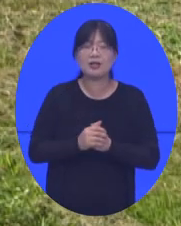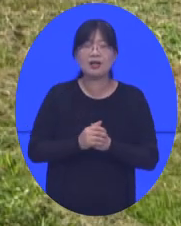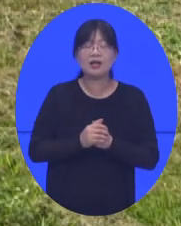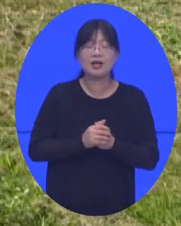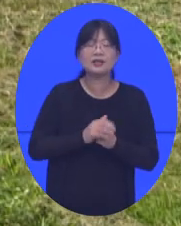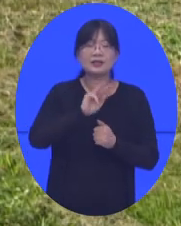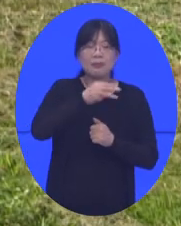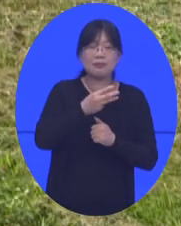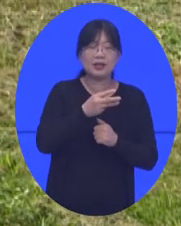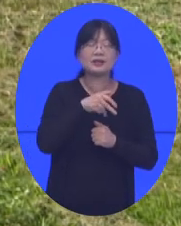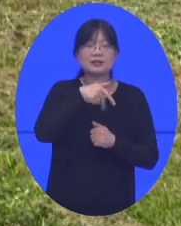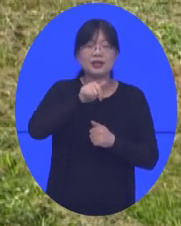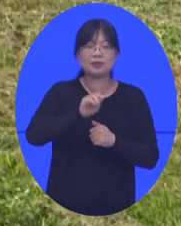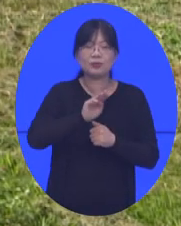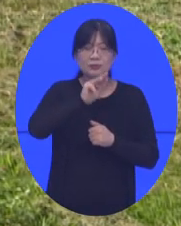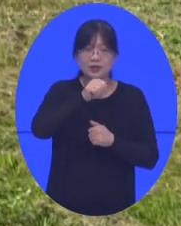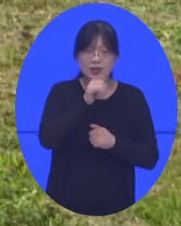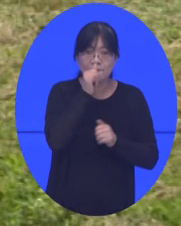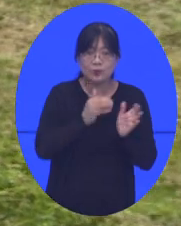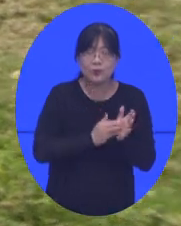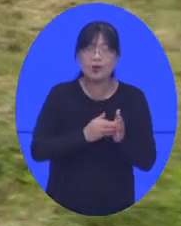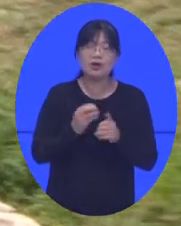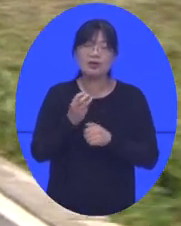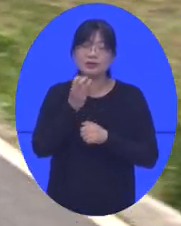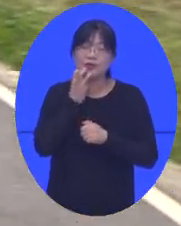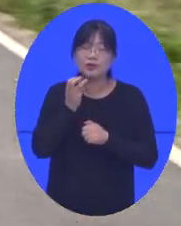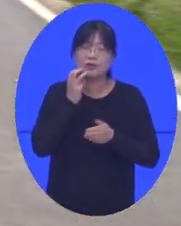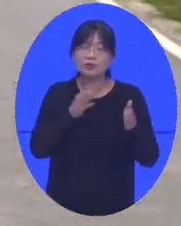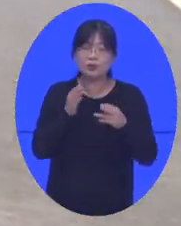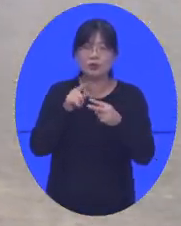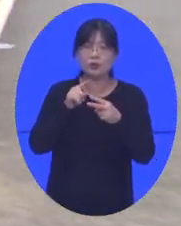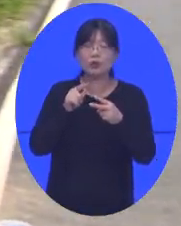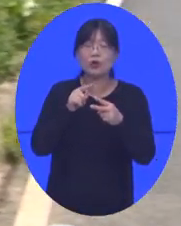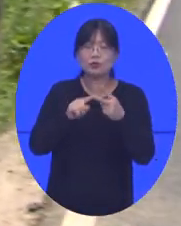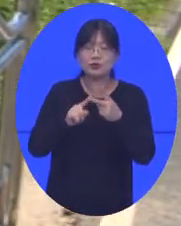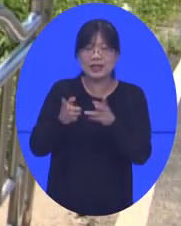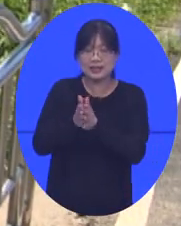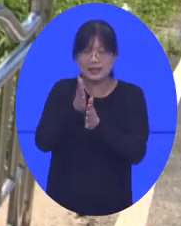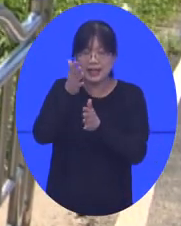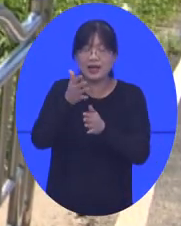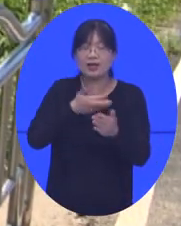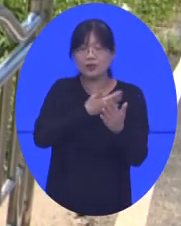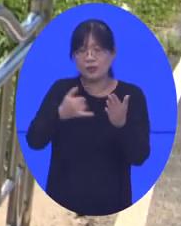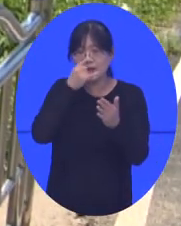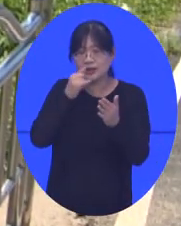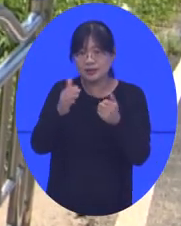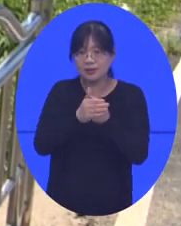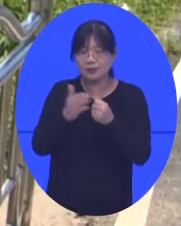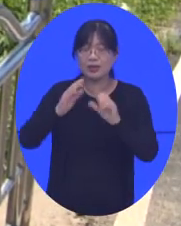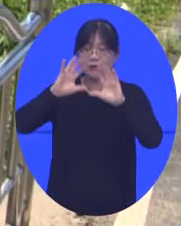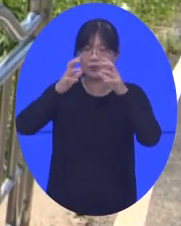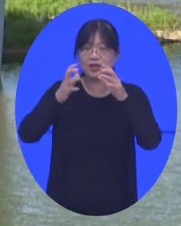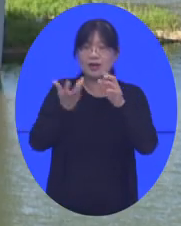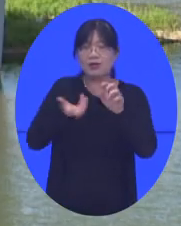303제곱킬로미터이며 경기도와 서울시 등 2개 이상 시도를 경유해 국가 차원의 통합적인 하천 관리가 필요한